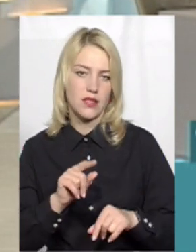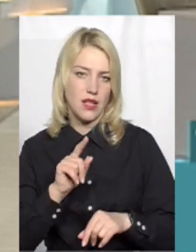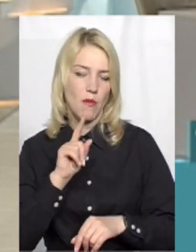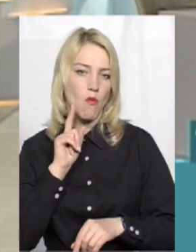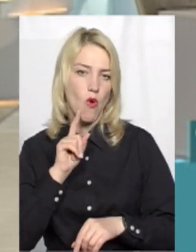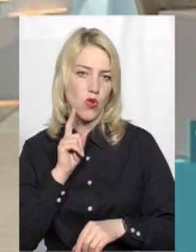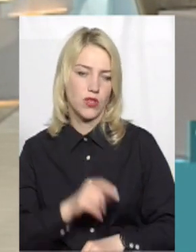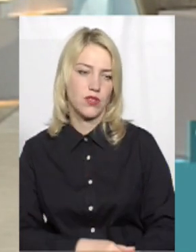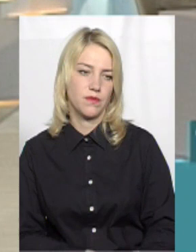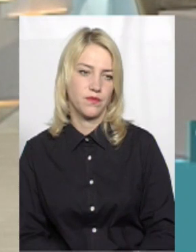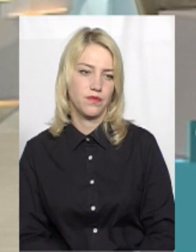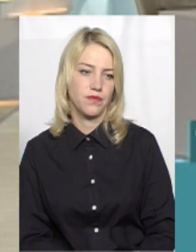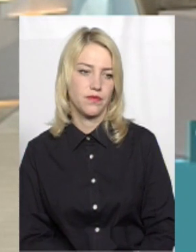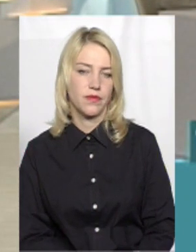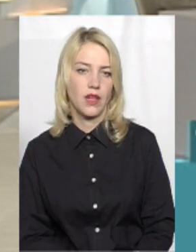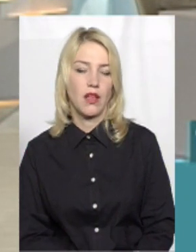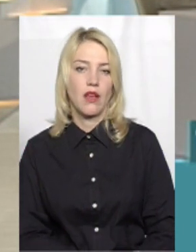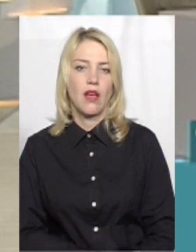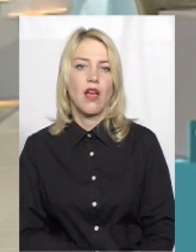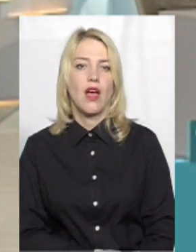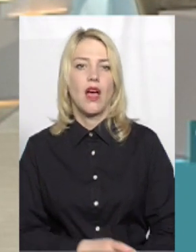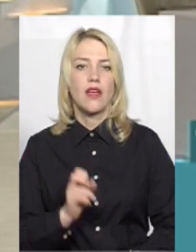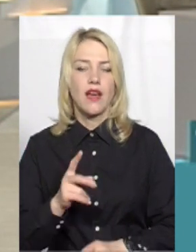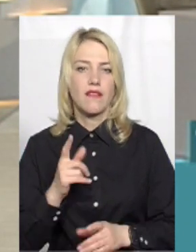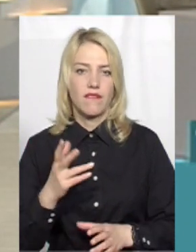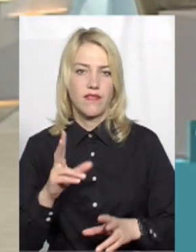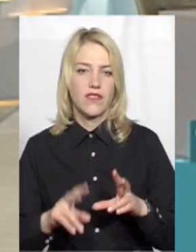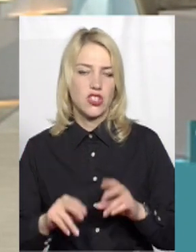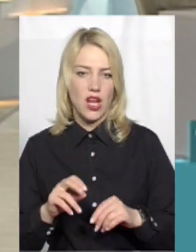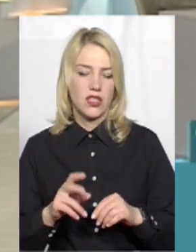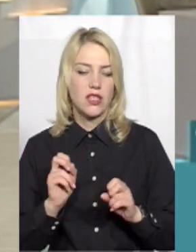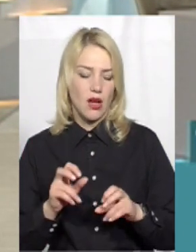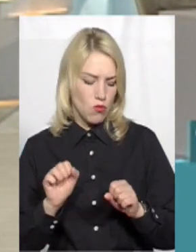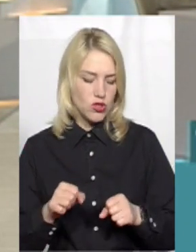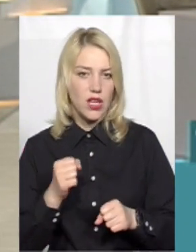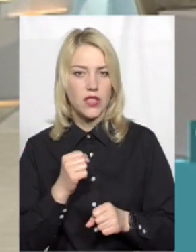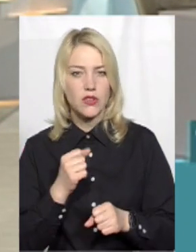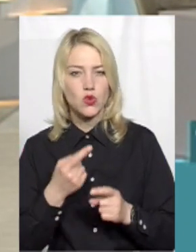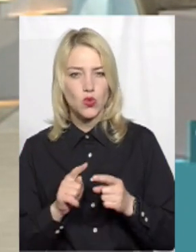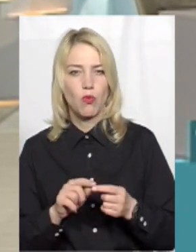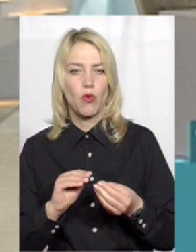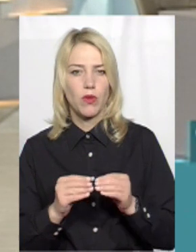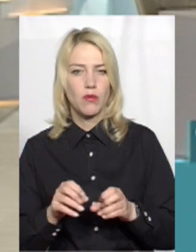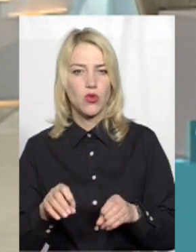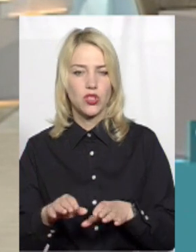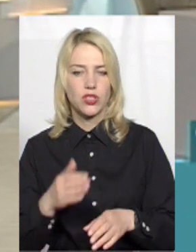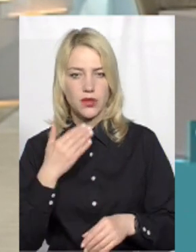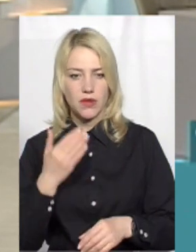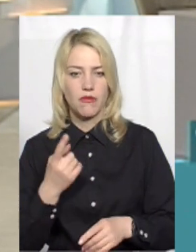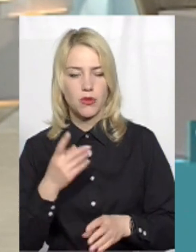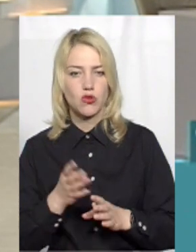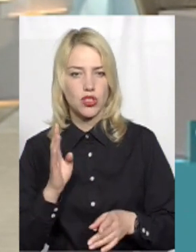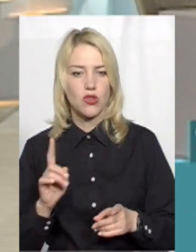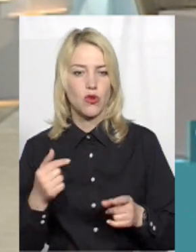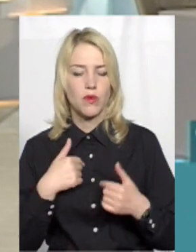пане Владислав. Як ви гадаєте, як можливо рішити цю проблему? В першу чергу, мені здається, що